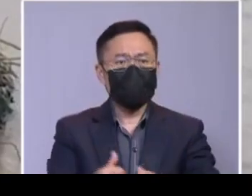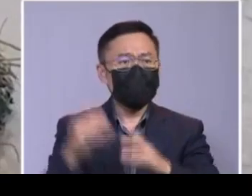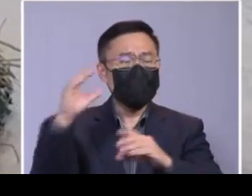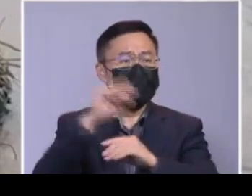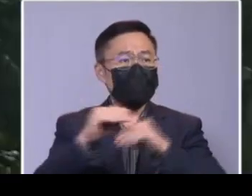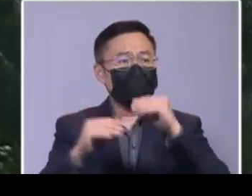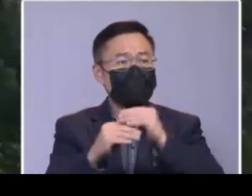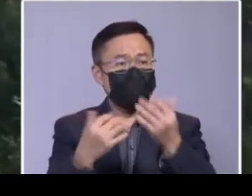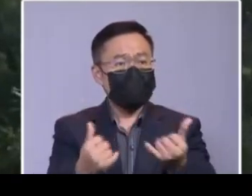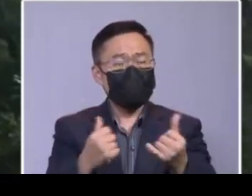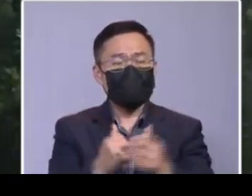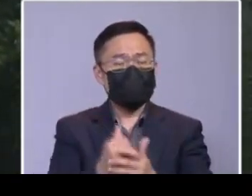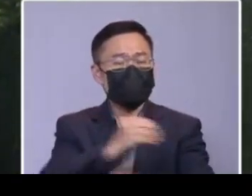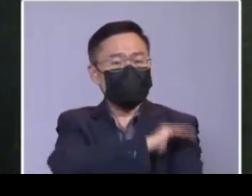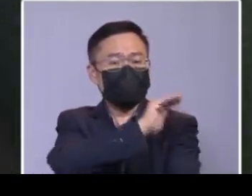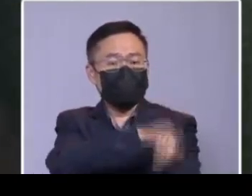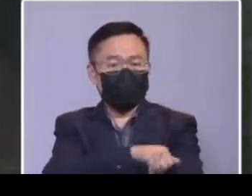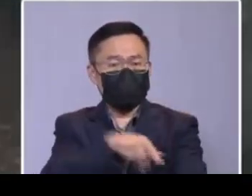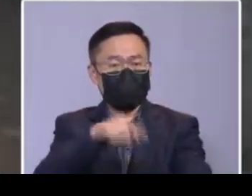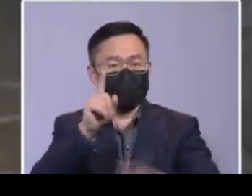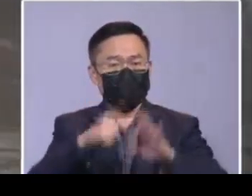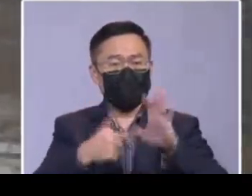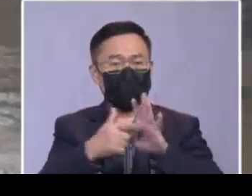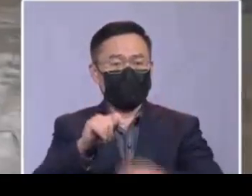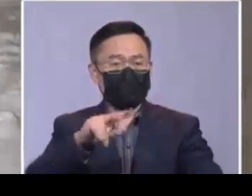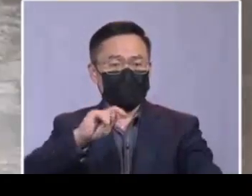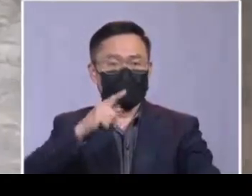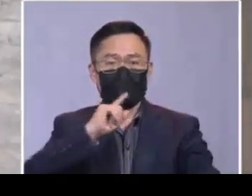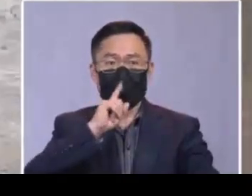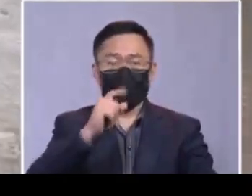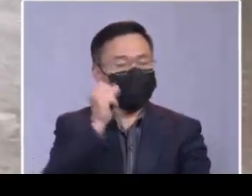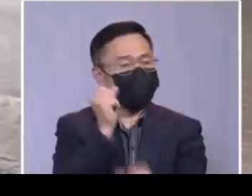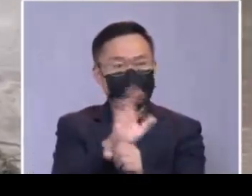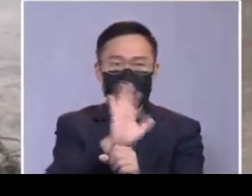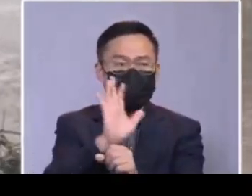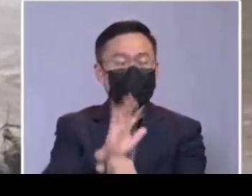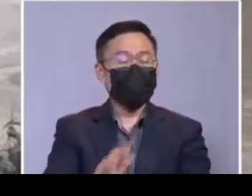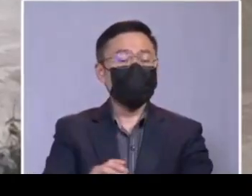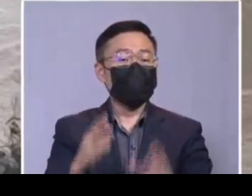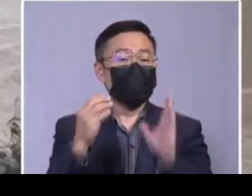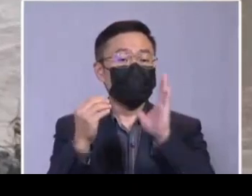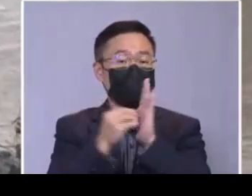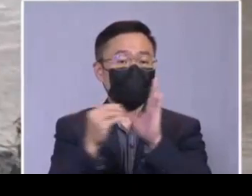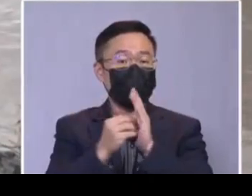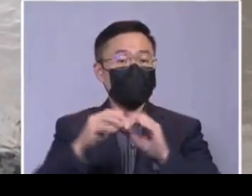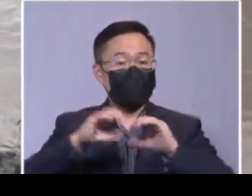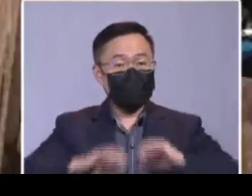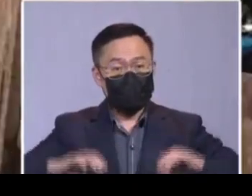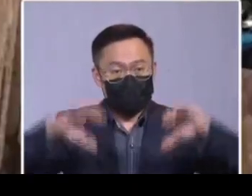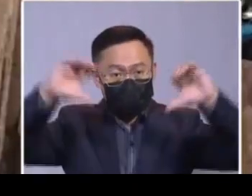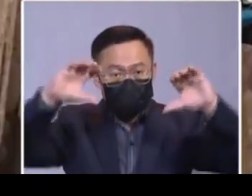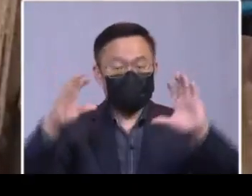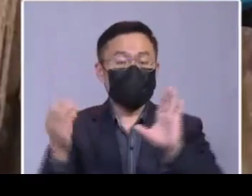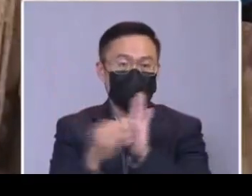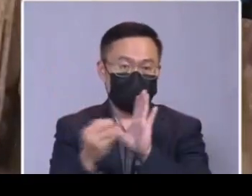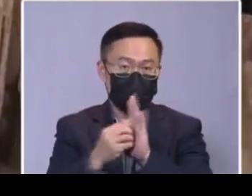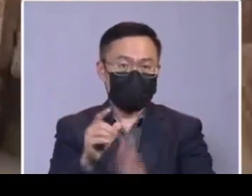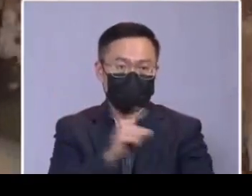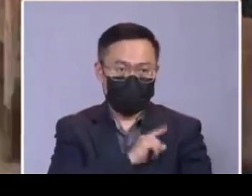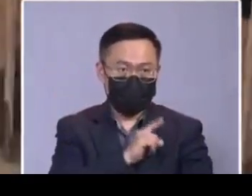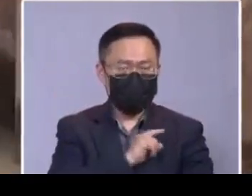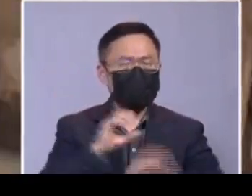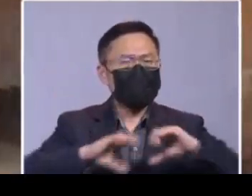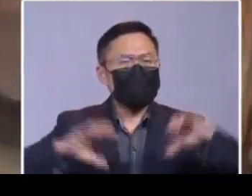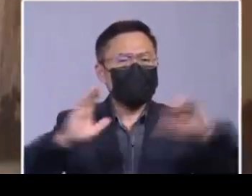การนี้เป็นของส่วนกลางทำอะไรไม่ได้คืออยากเรียกร้องหน่วยงานที่เกี่ยวข้องมาช่วยหาวิธีกันหน่อยจะได้ให้น้ำเนี่ยมันไหลลงออกทะเลไปอย่างรวดเร็ว